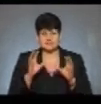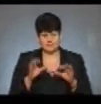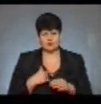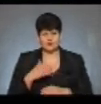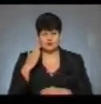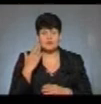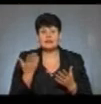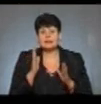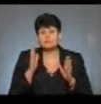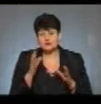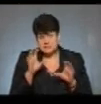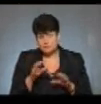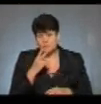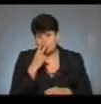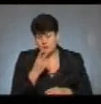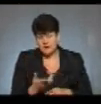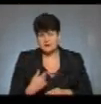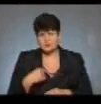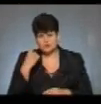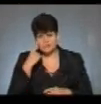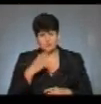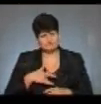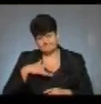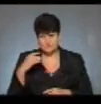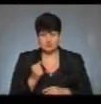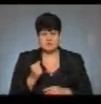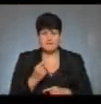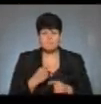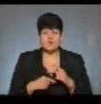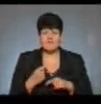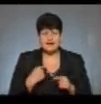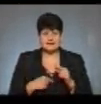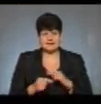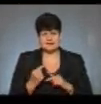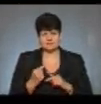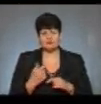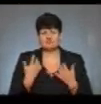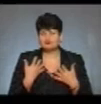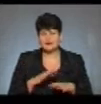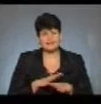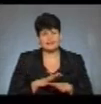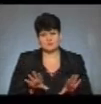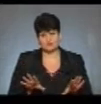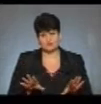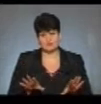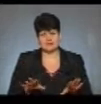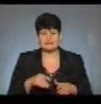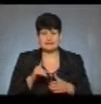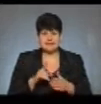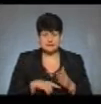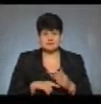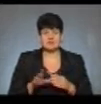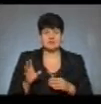проголосований. Який буде закон, ми побачимо, але, думаю, він буде надзвичайно жорсткий. Повернення назад уже не буде, надіємося, як надіється